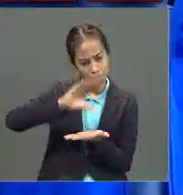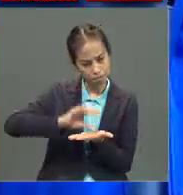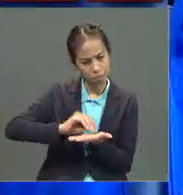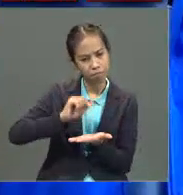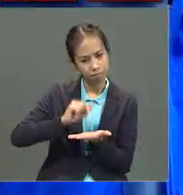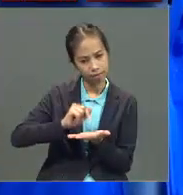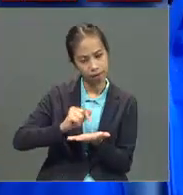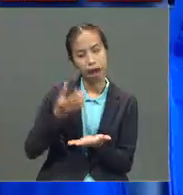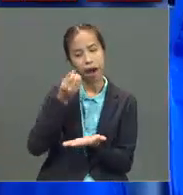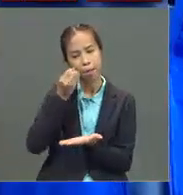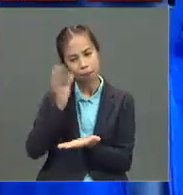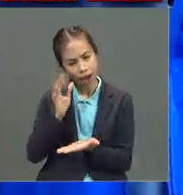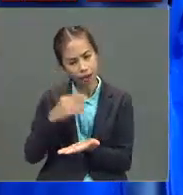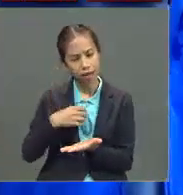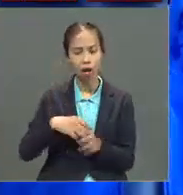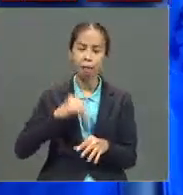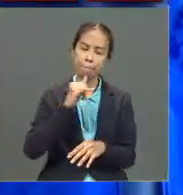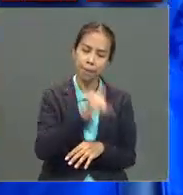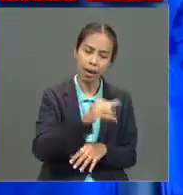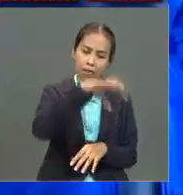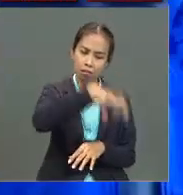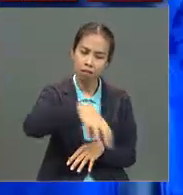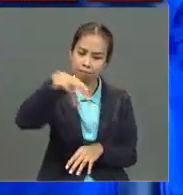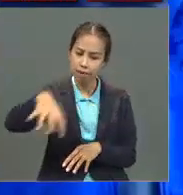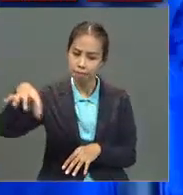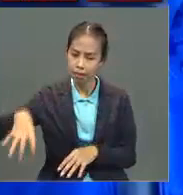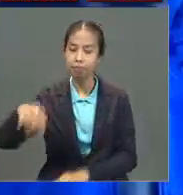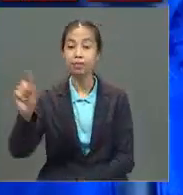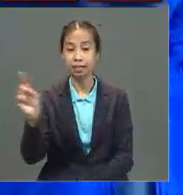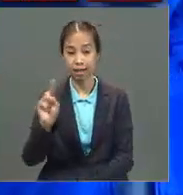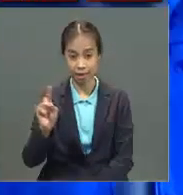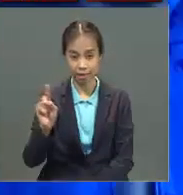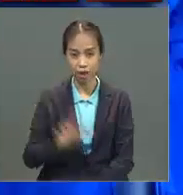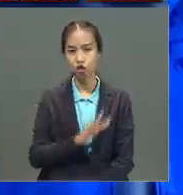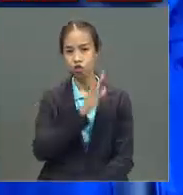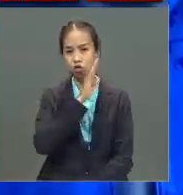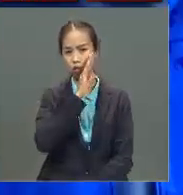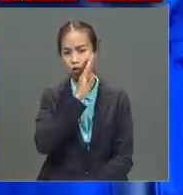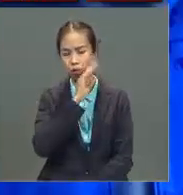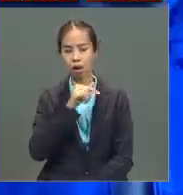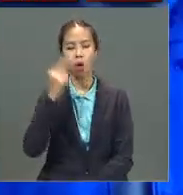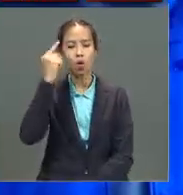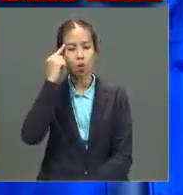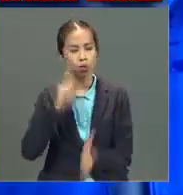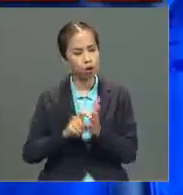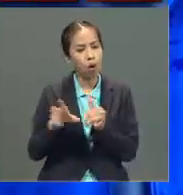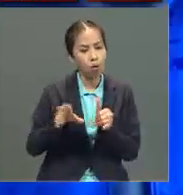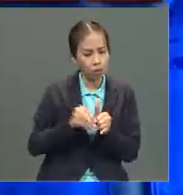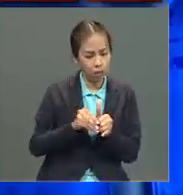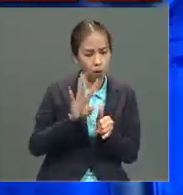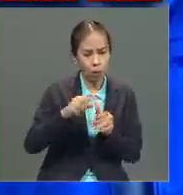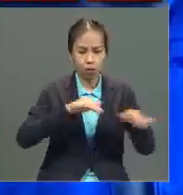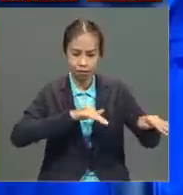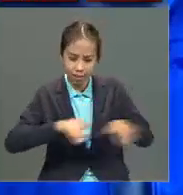ากลับไปบ้านแล้วเนี่ยไปไหนบ้างนะครับเพื่อเมื่อมีเหตุการณ์ขึ้นมาเราสามารถที่จะควบคุมดูแลได้นะครับเขตพื้น